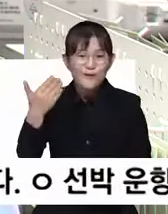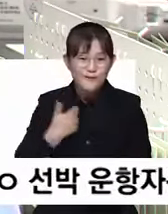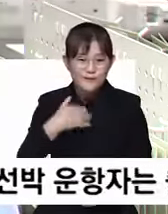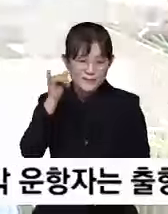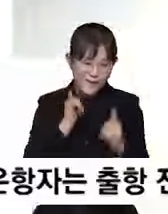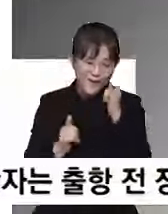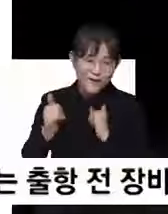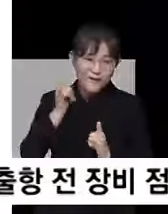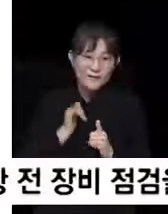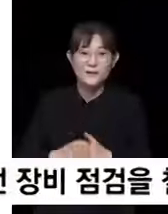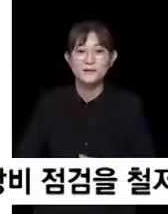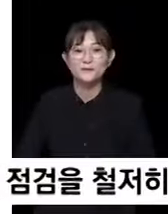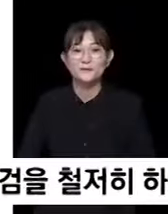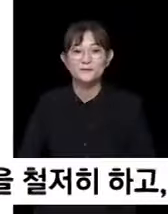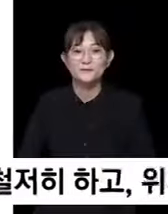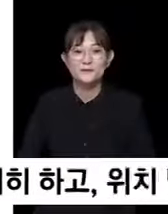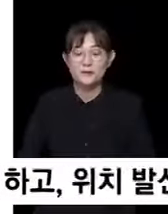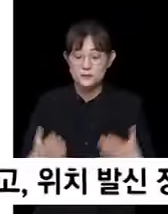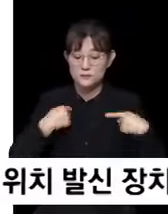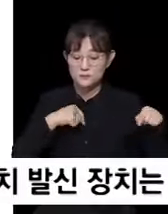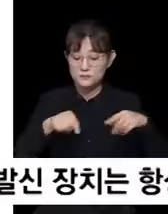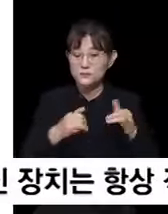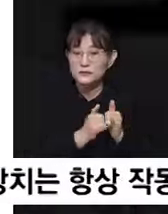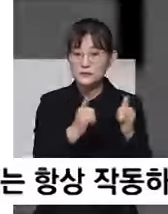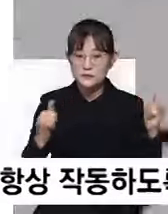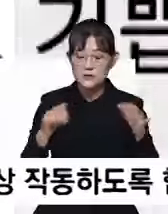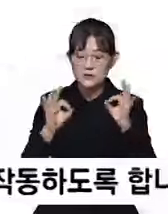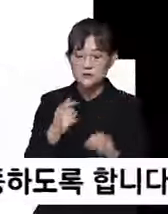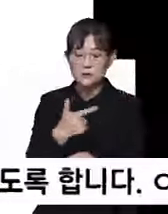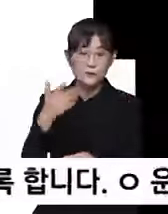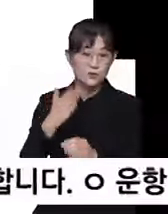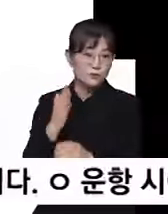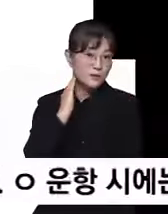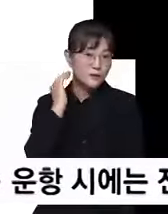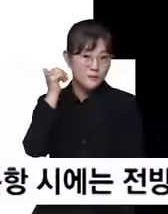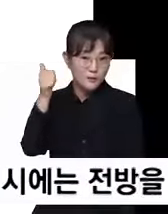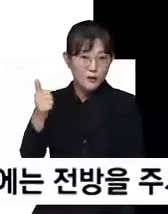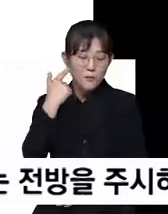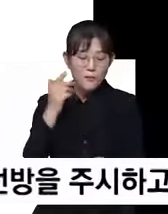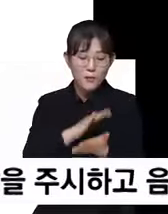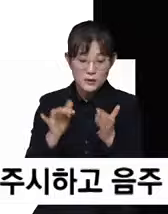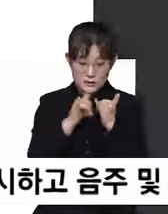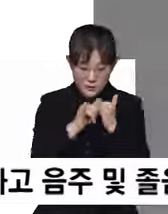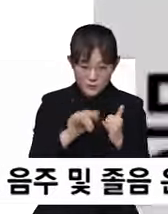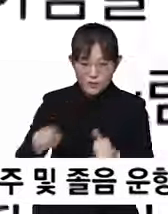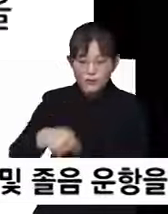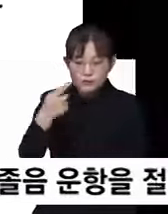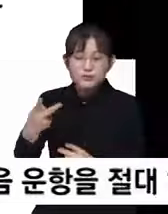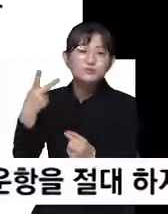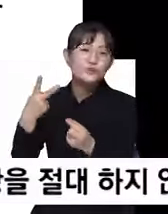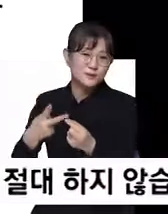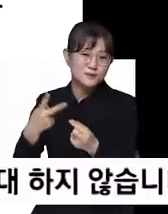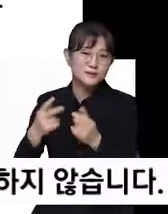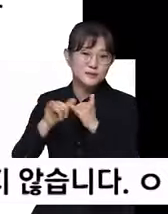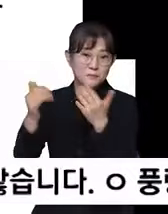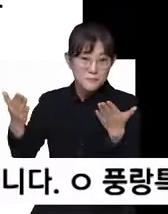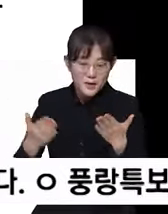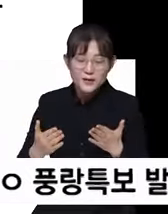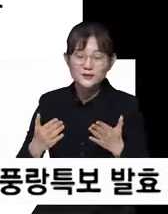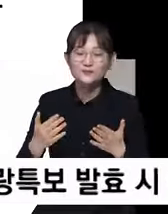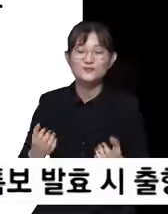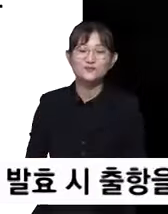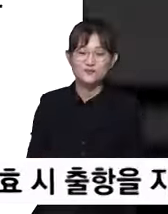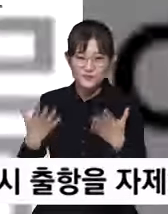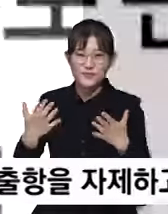많이 와서 지역 정치인들도고 김대중 전 대통령의 노벨 평화상에 이은 두 번째 핵을 하며 축하의